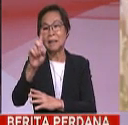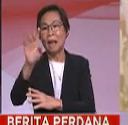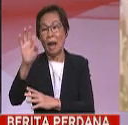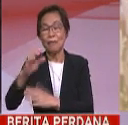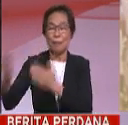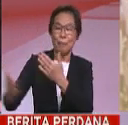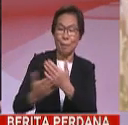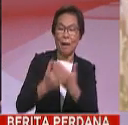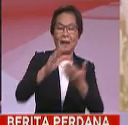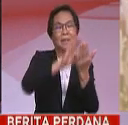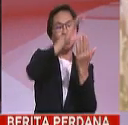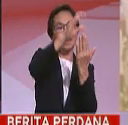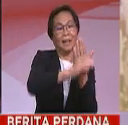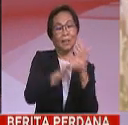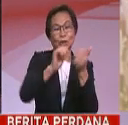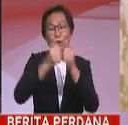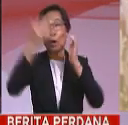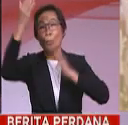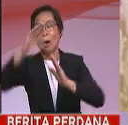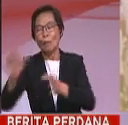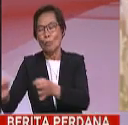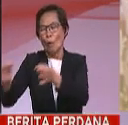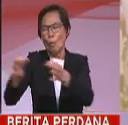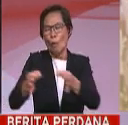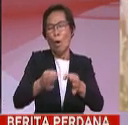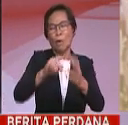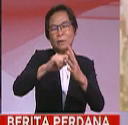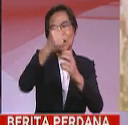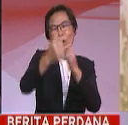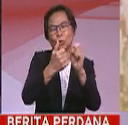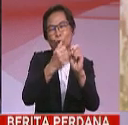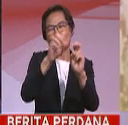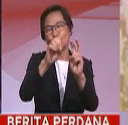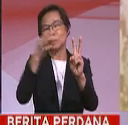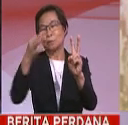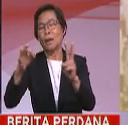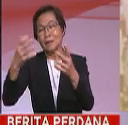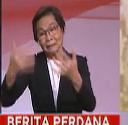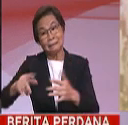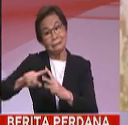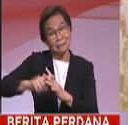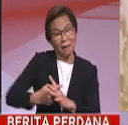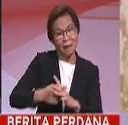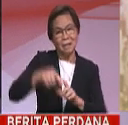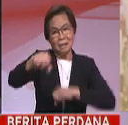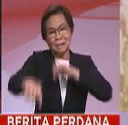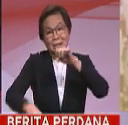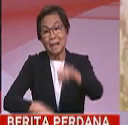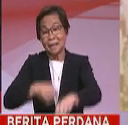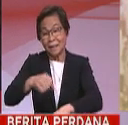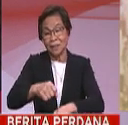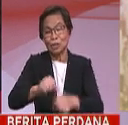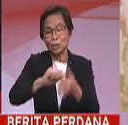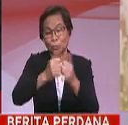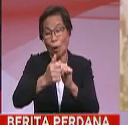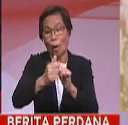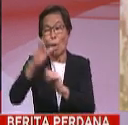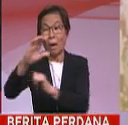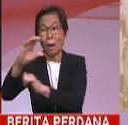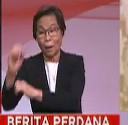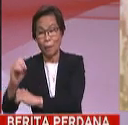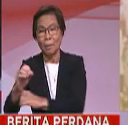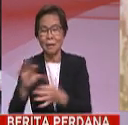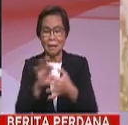kembali dalam kalender sukan negara selepas ditangguh sejak 2019. Kejohanan anjuran Cyclista Sports Seram Berhad dengan